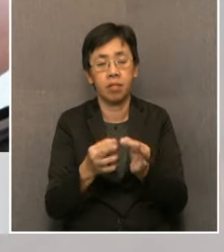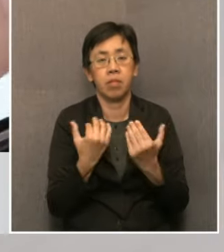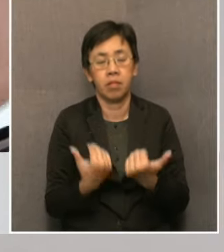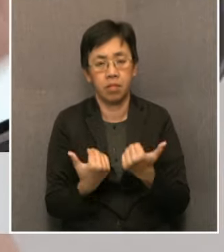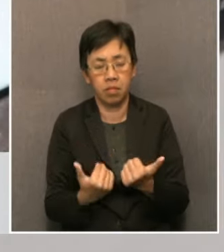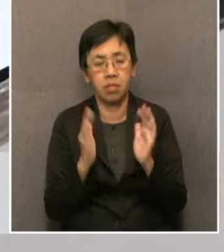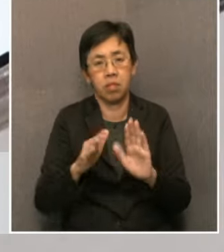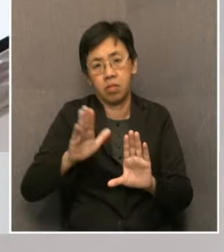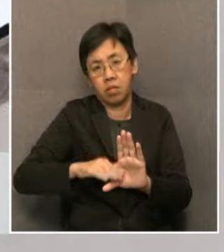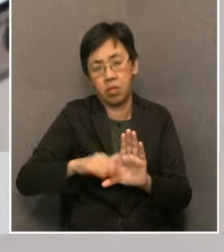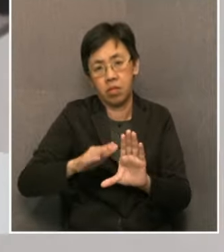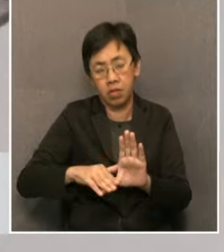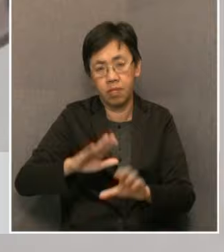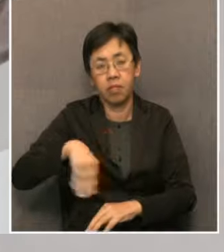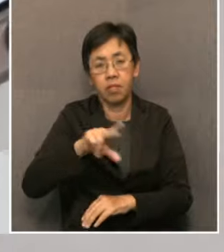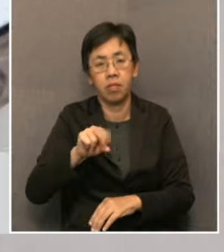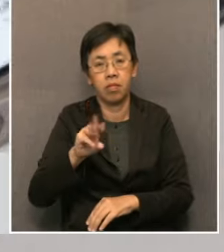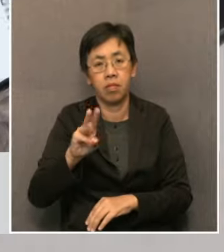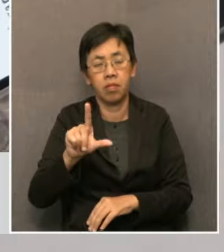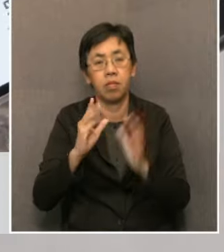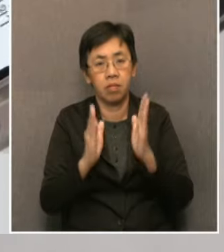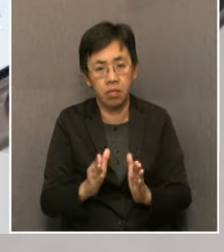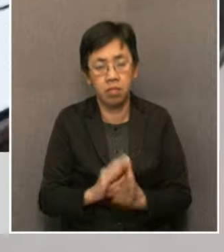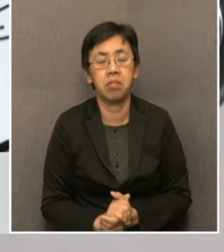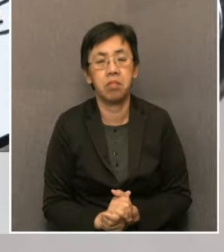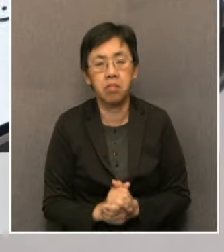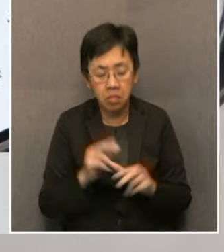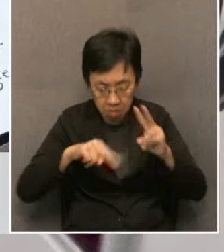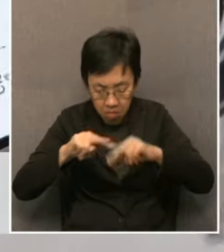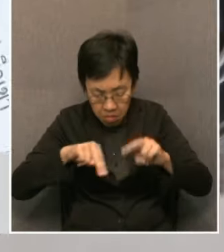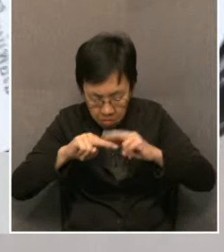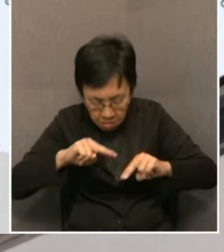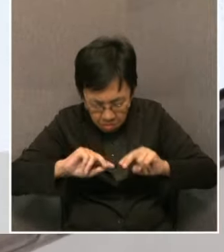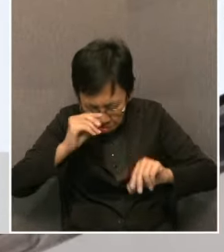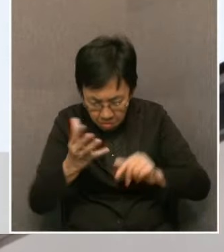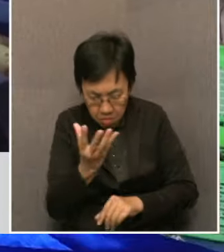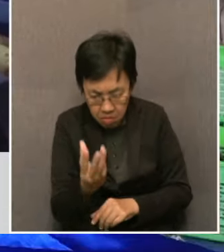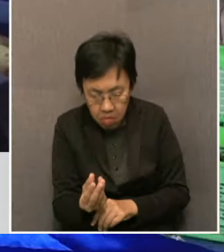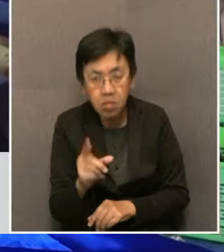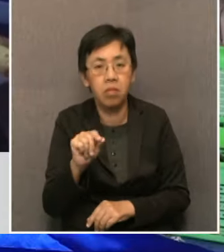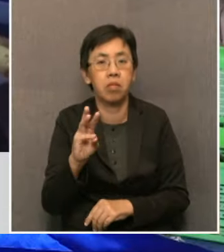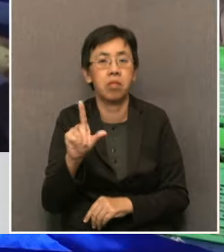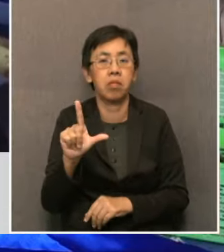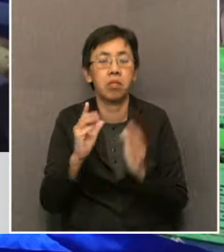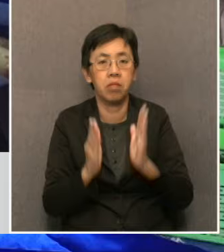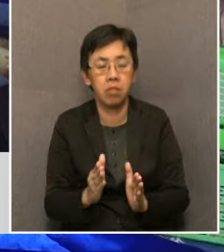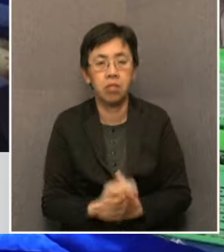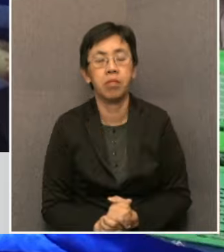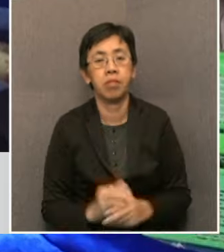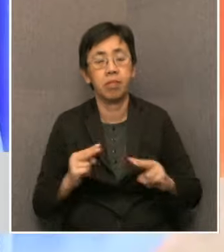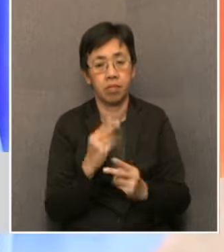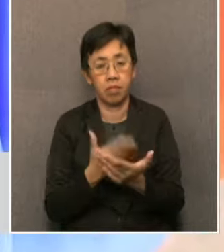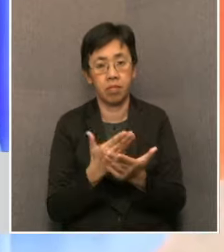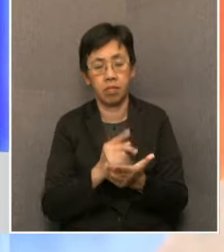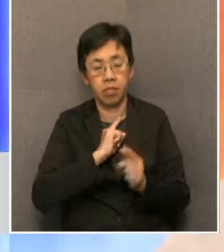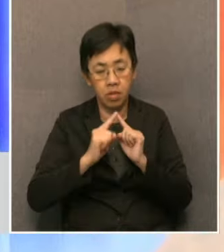นี้มีผู้ลงทะเบีนไ้กัด 36 ลานคนหลังการคัดกรองแล้ก็น่าจะเหอ 26 ล้านคนค่ะซึ่งกระส่งการคลังจะ